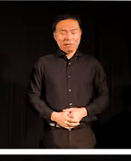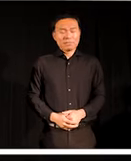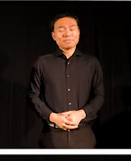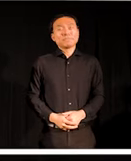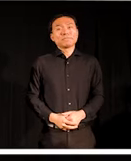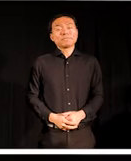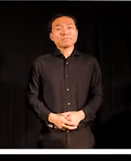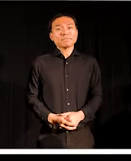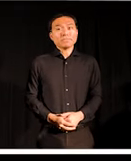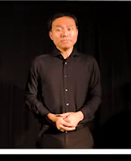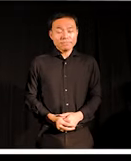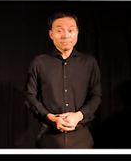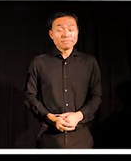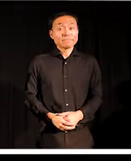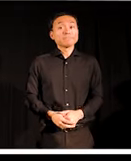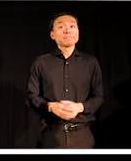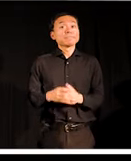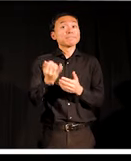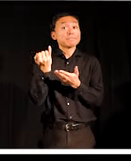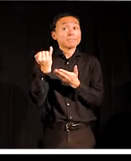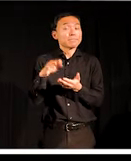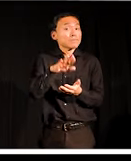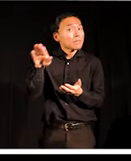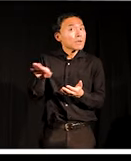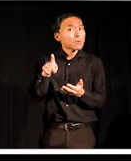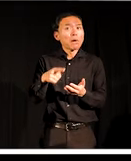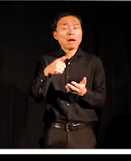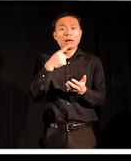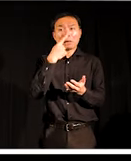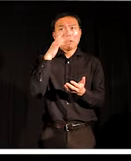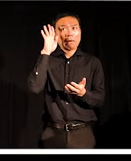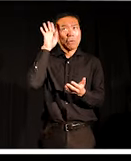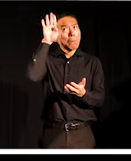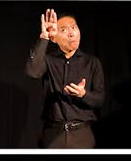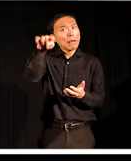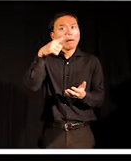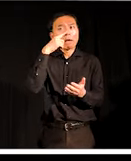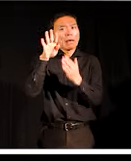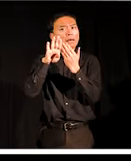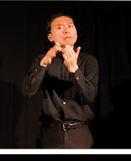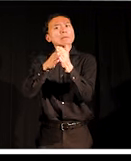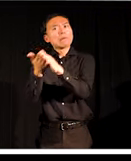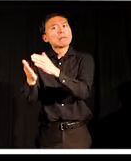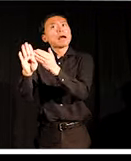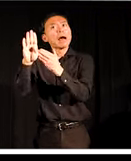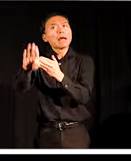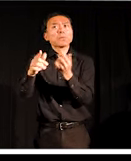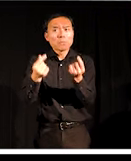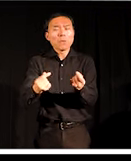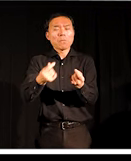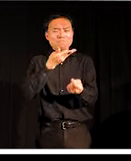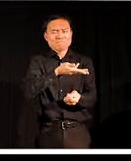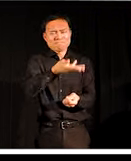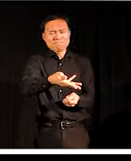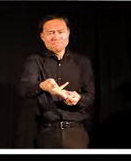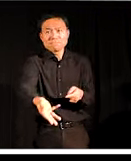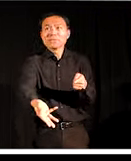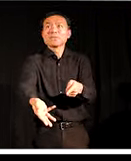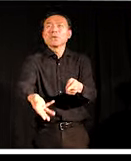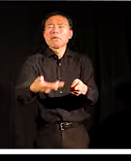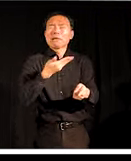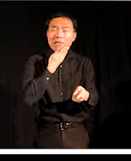たまだ彼女たちは自分たちがいなくなっなってもこの戦争体験を未来にわって伝え続けることが